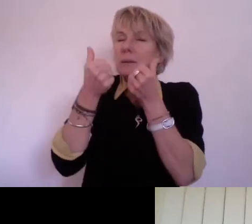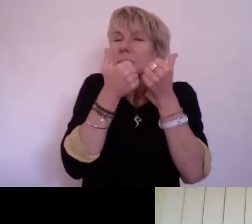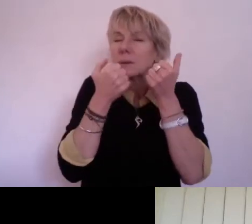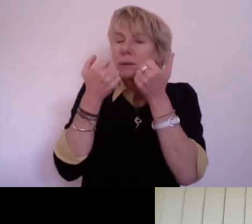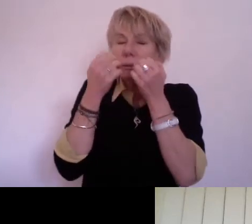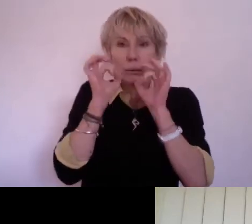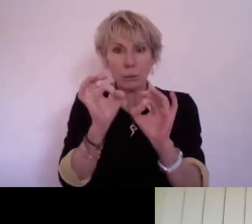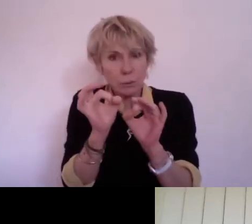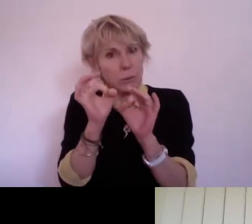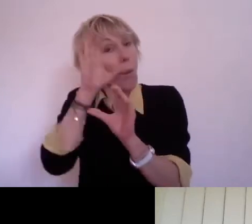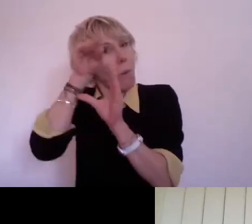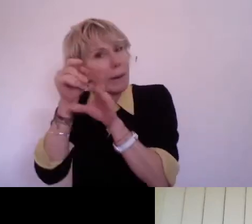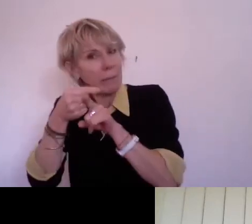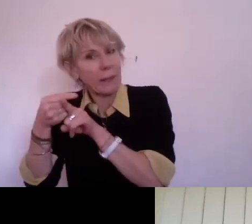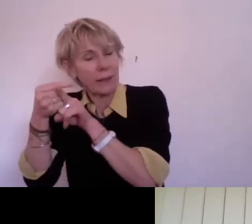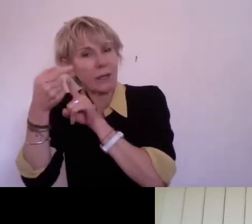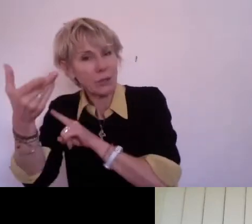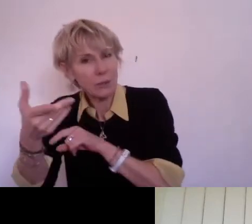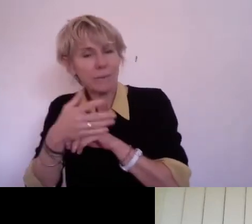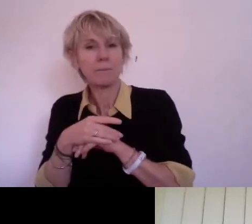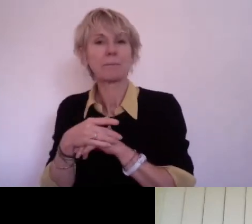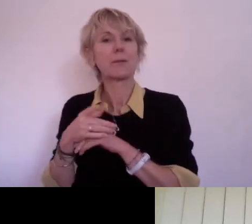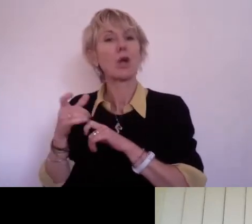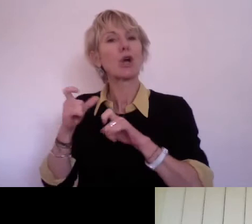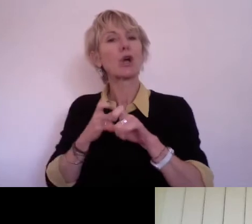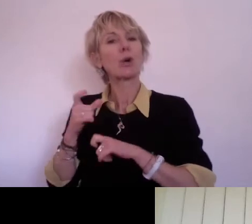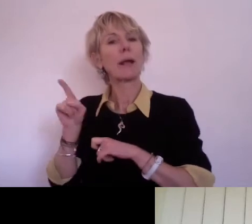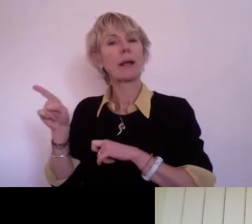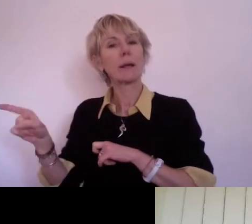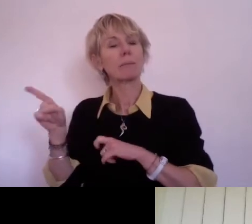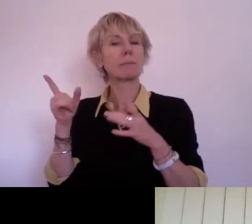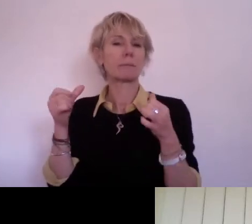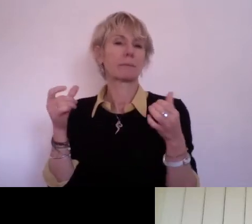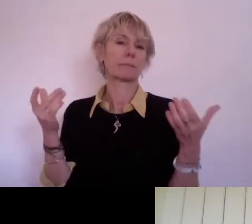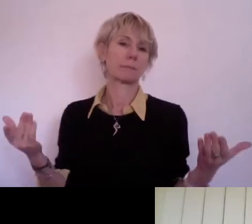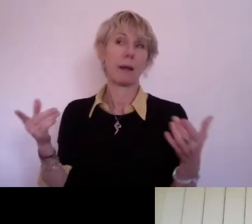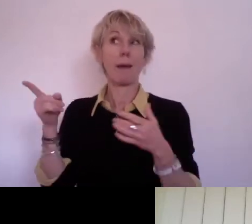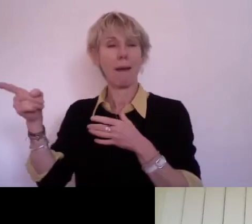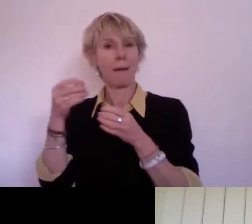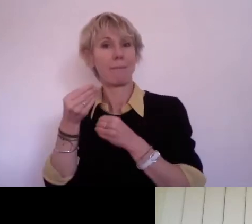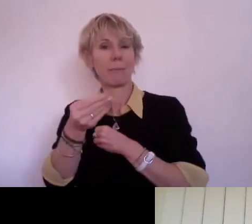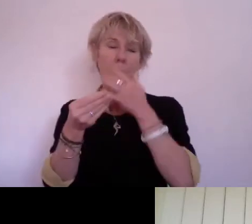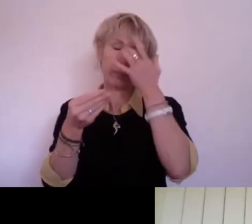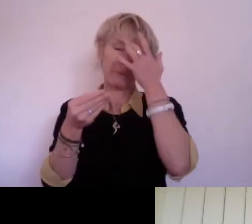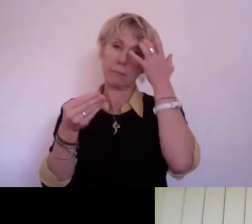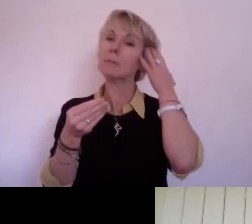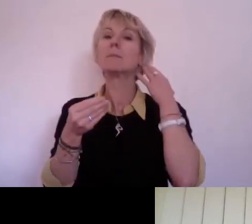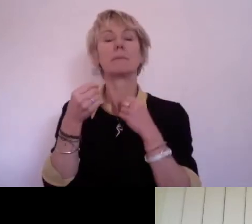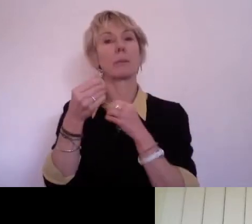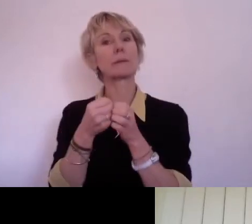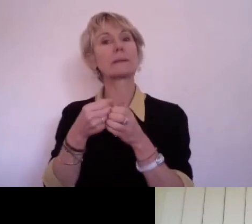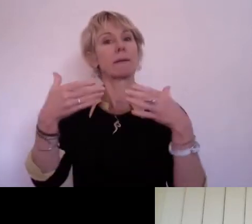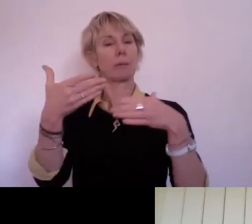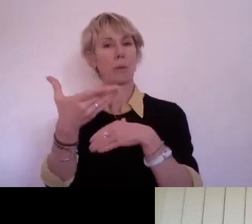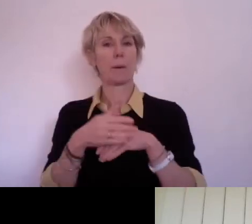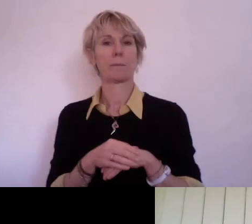son partage. Donc, ma collègue Isabelle Martinez, elle a développé dans le cadre de Bien-être au